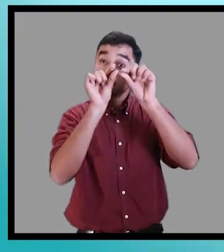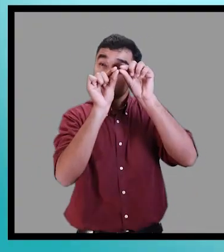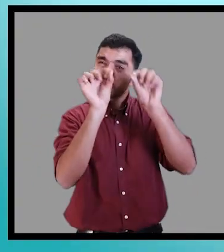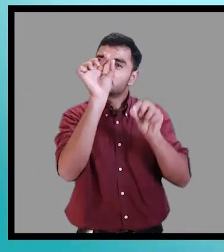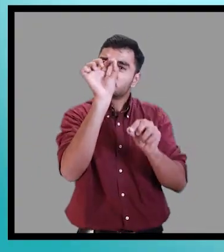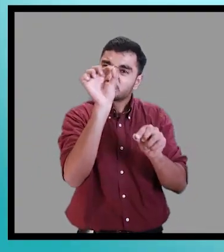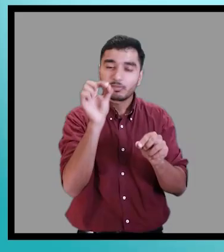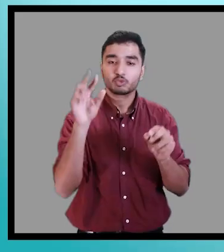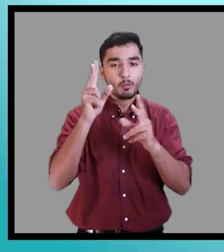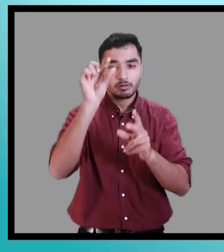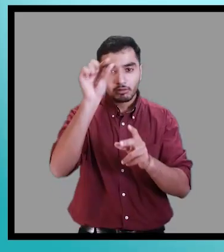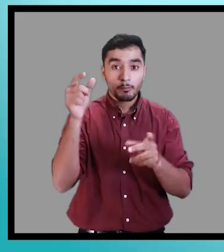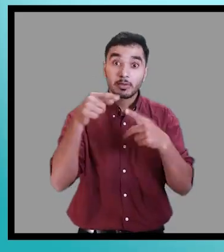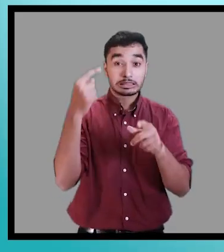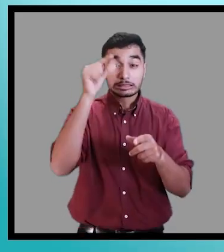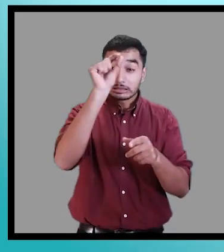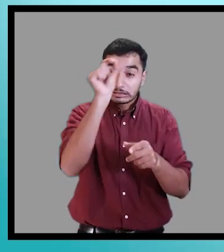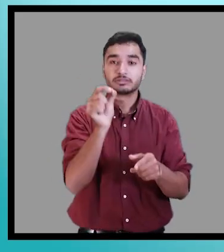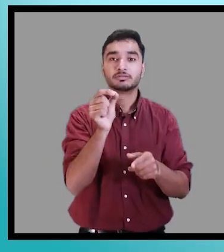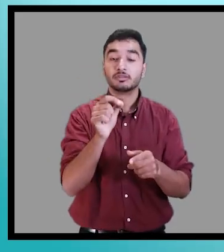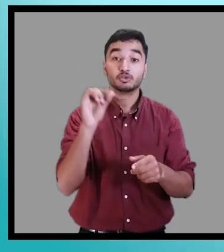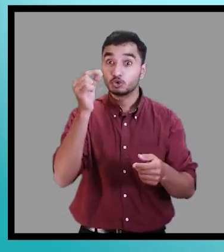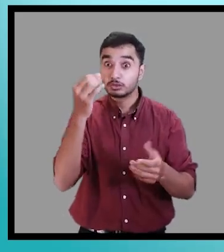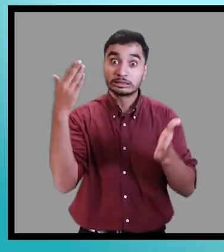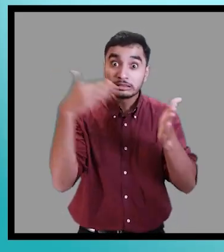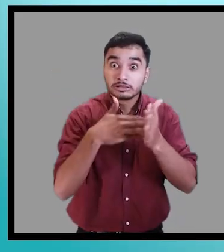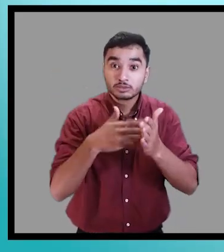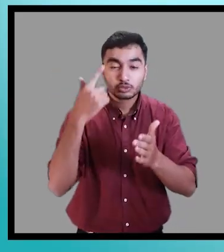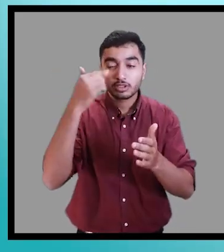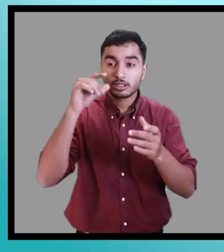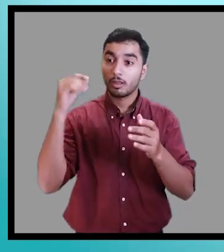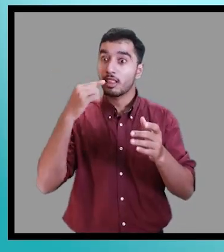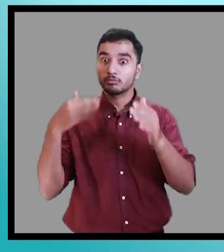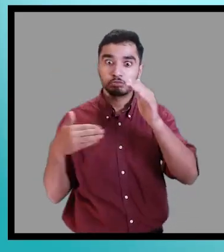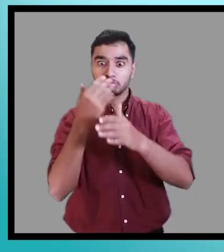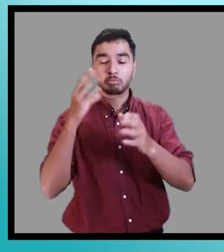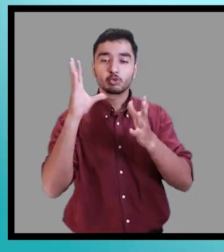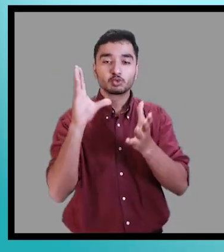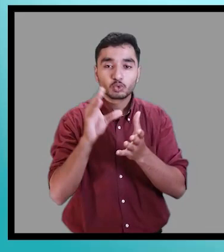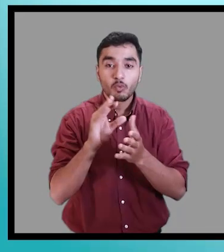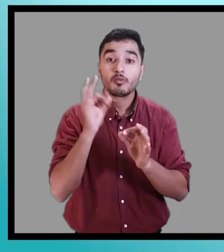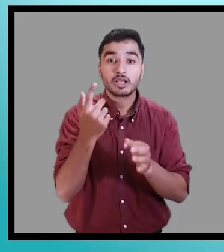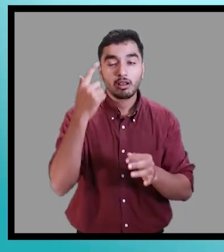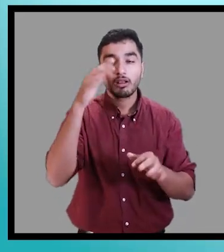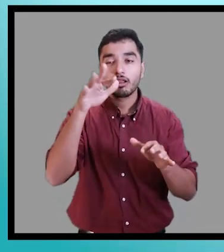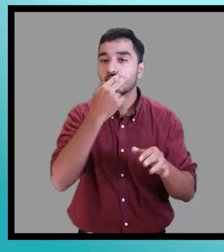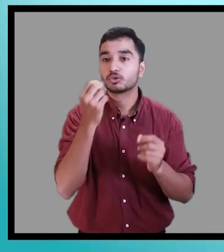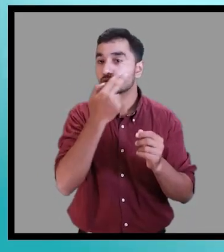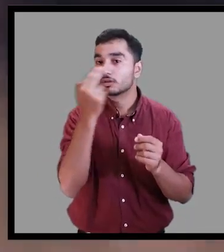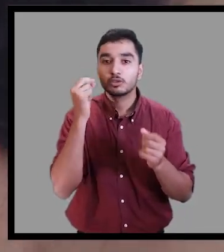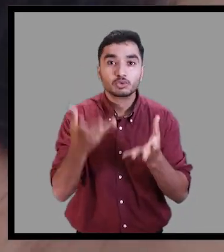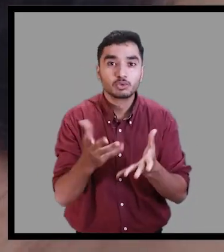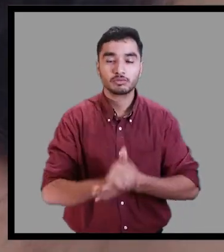बहुत छोटी सी होती हैं, और अगर उसमें शुगर आके अटक जाए तो आंख के अंदर ब्लड सप्लाई स्लो होना शुरू हो जाती है। इसकी वजह से बीनाई जा सकती